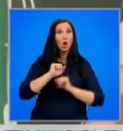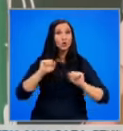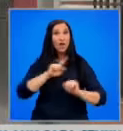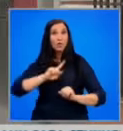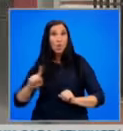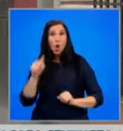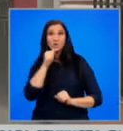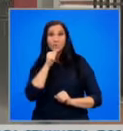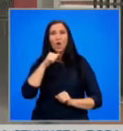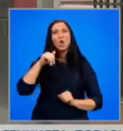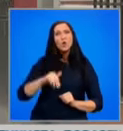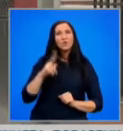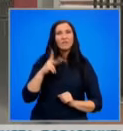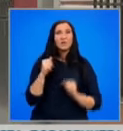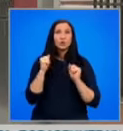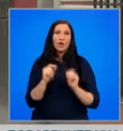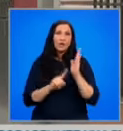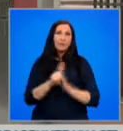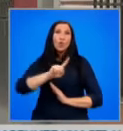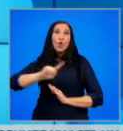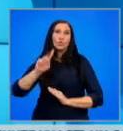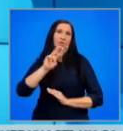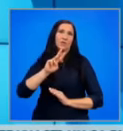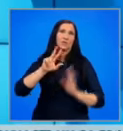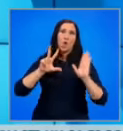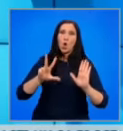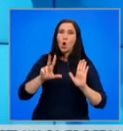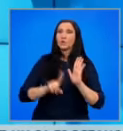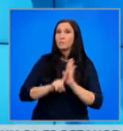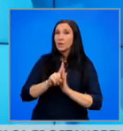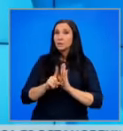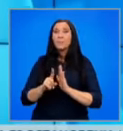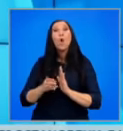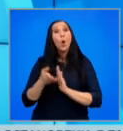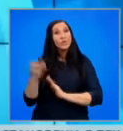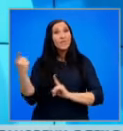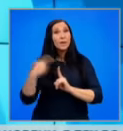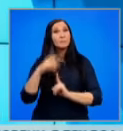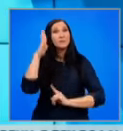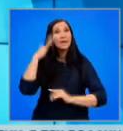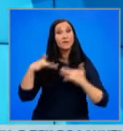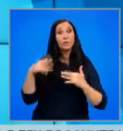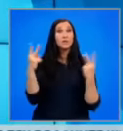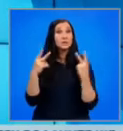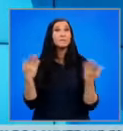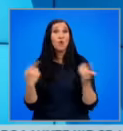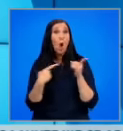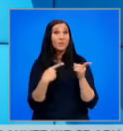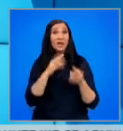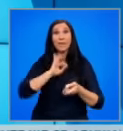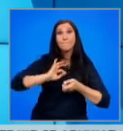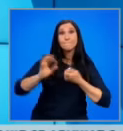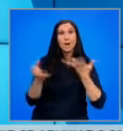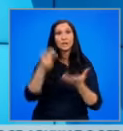Южна Франция се очакват температури до 38 градуса. Отиваме към Северна Македония сега, за да научим, че обвиненият за палежа